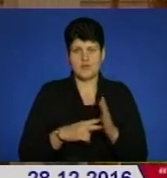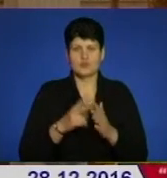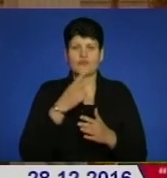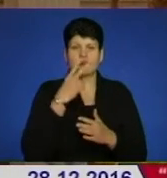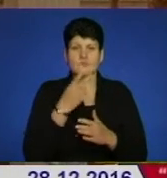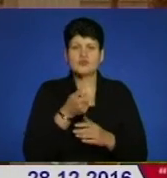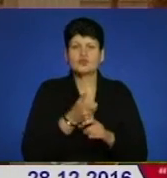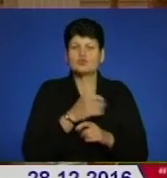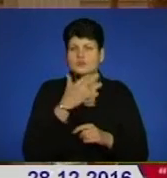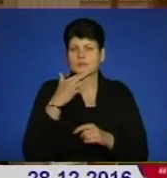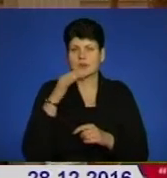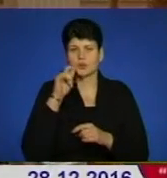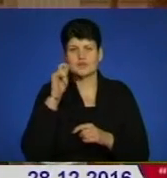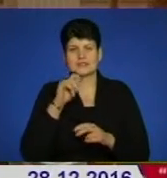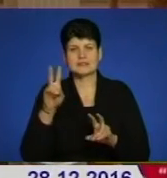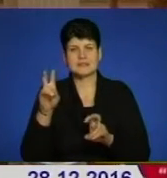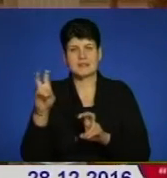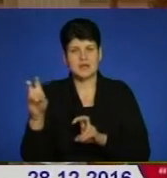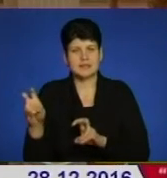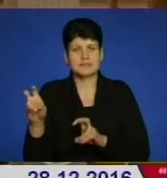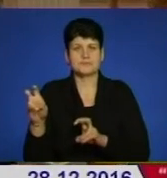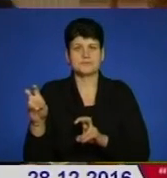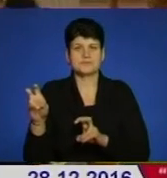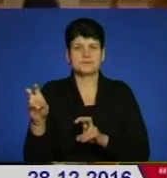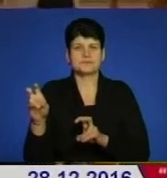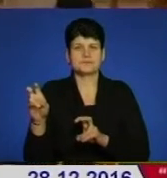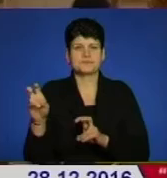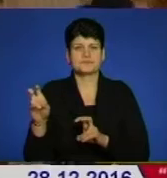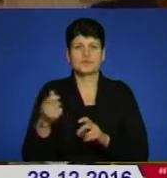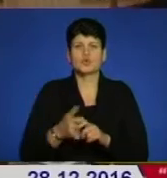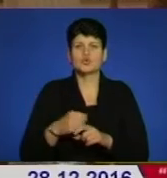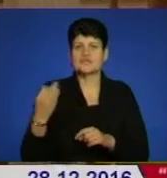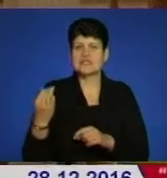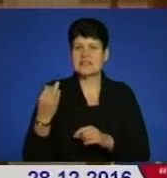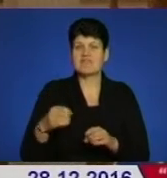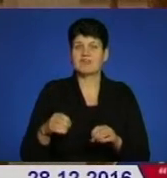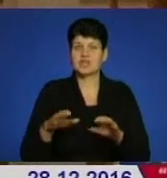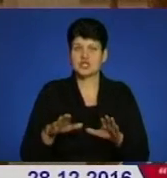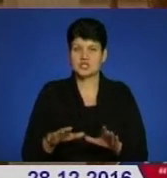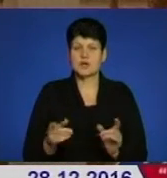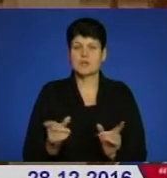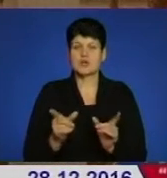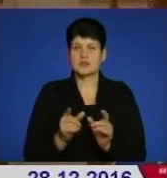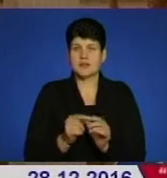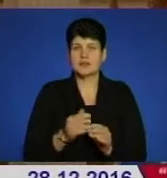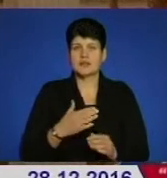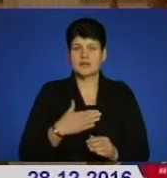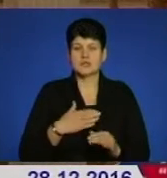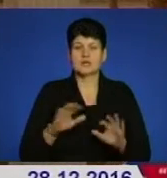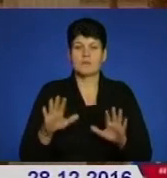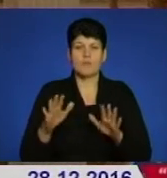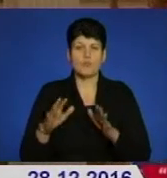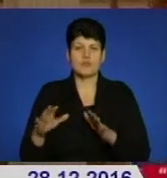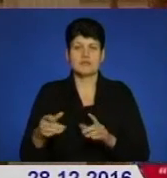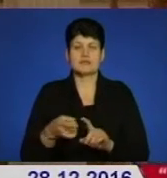бачите, дуже багато української тематики, ви дуже цікаві рішення, поєднання наших тих подій, які